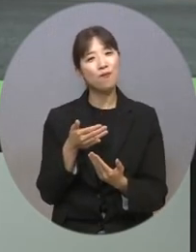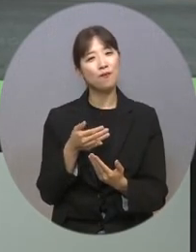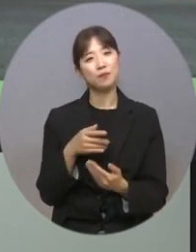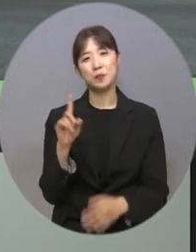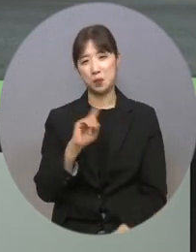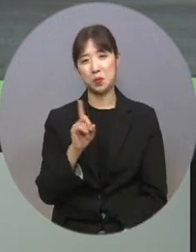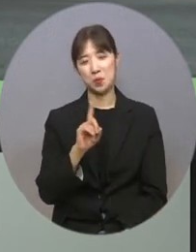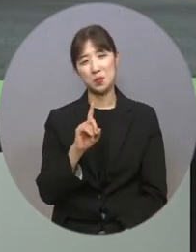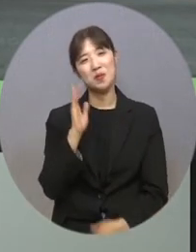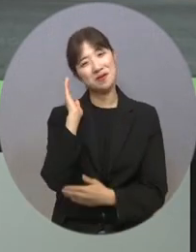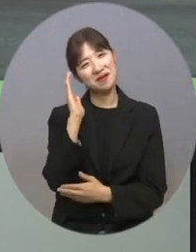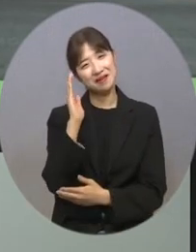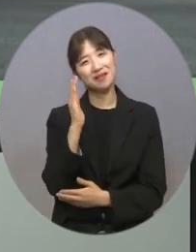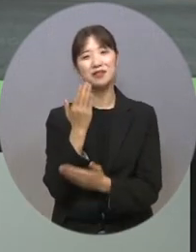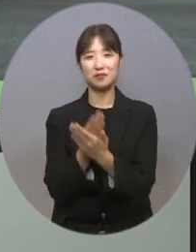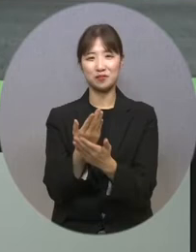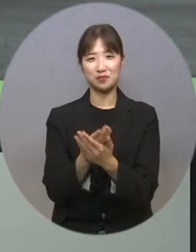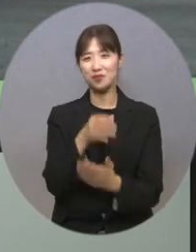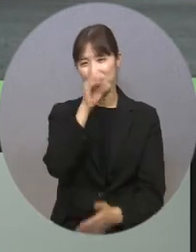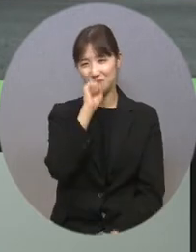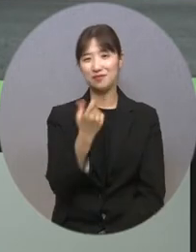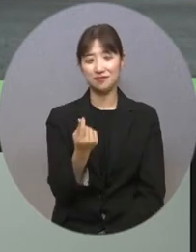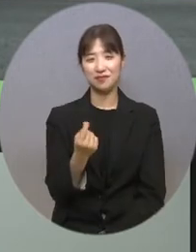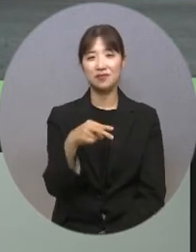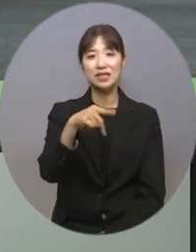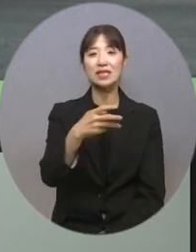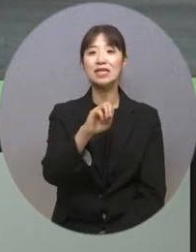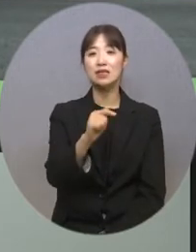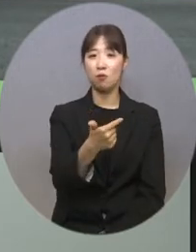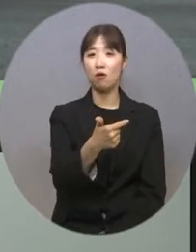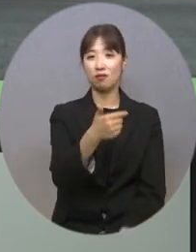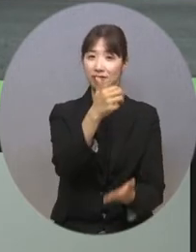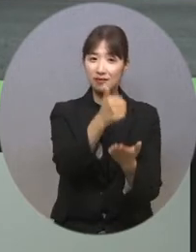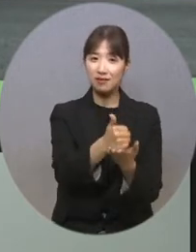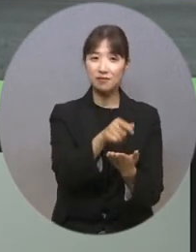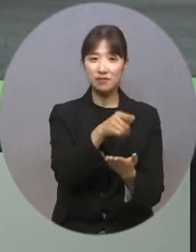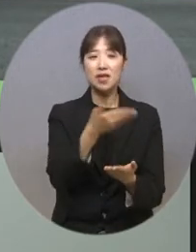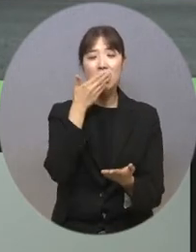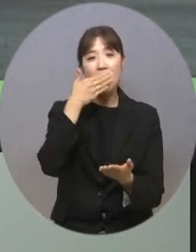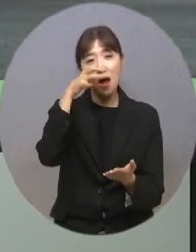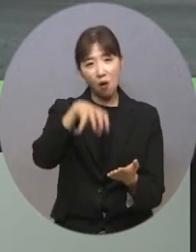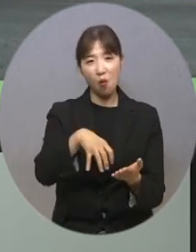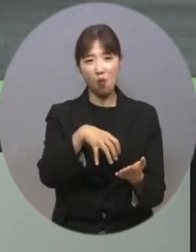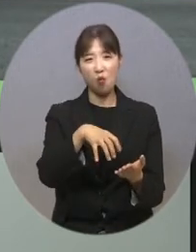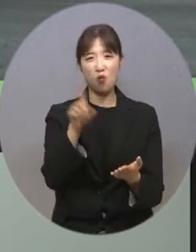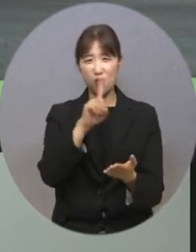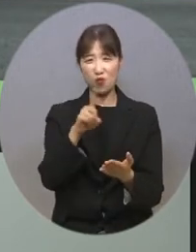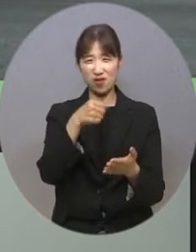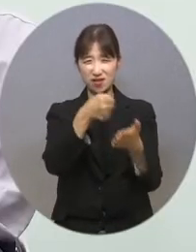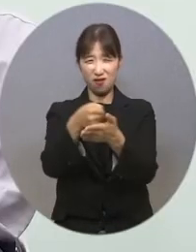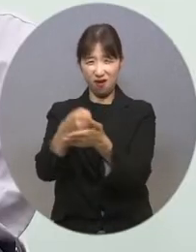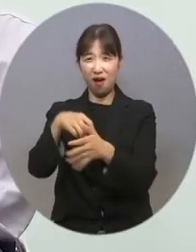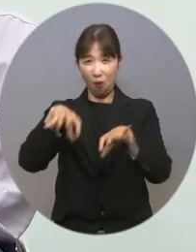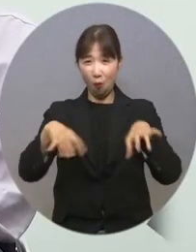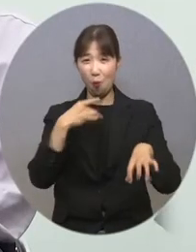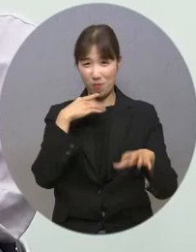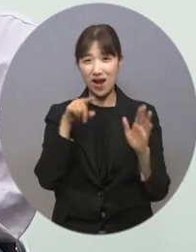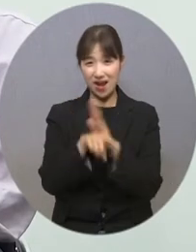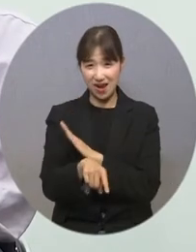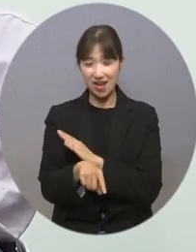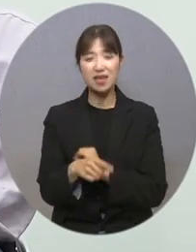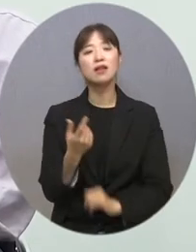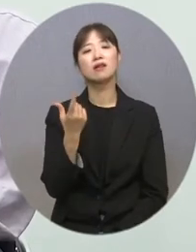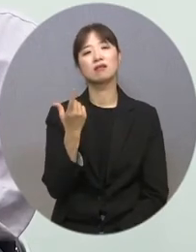어 입소 득 유고 좀 들려 주셨으면 좋겠는데 수원 님 식당도 좀 정혈 구하고 이런 상황이 세요 4